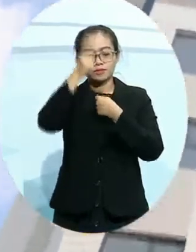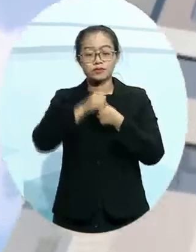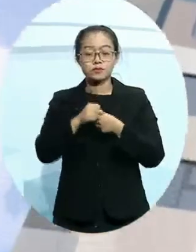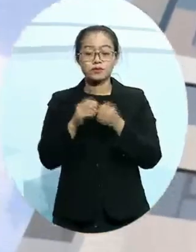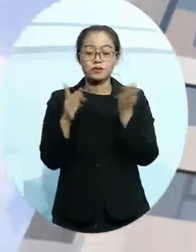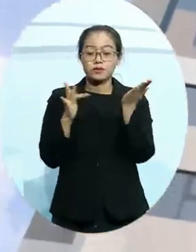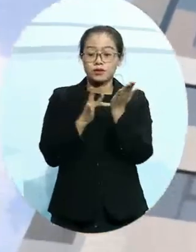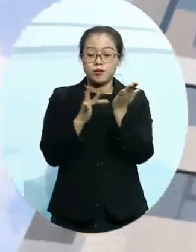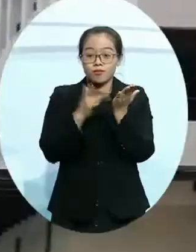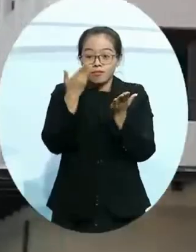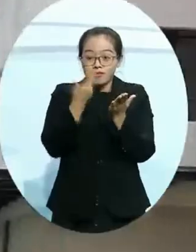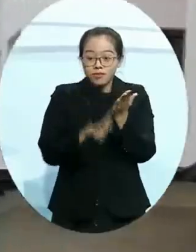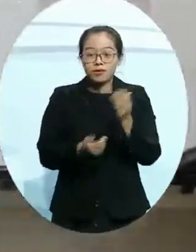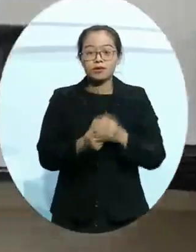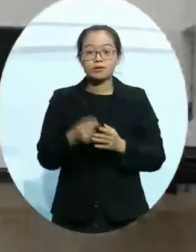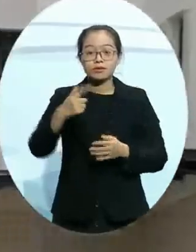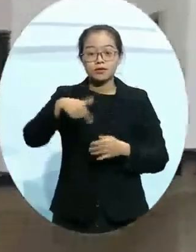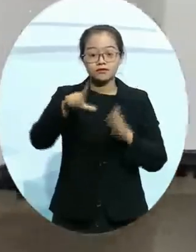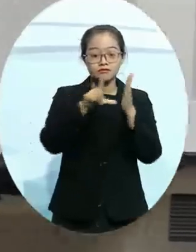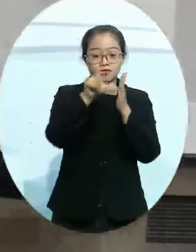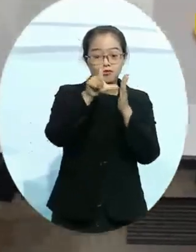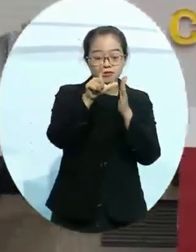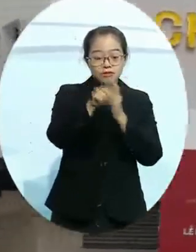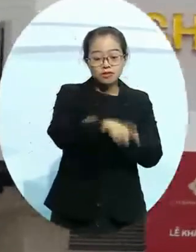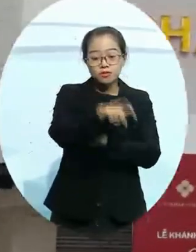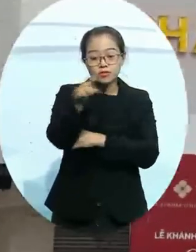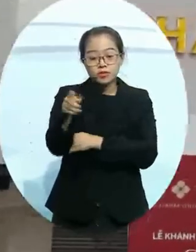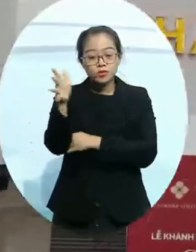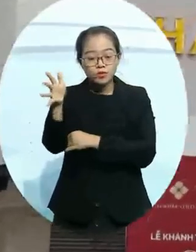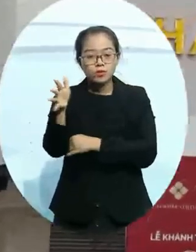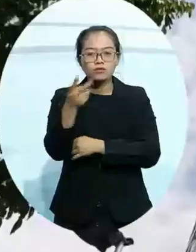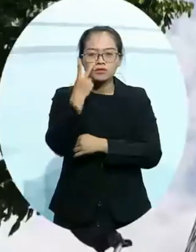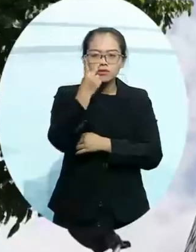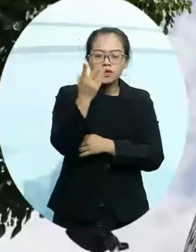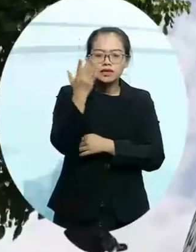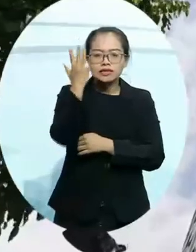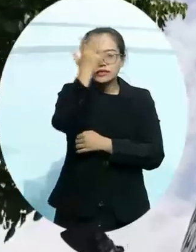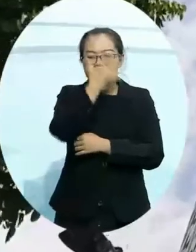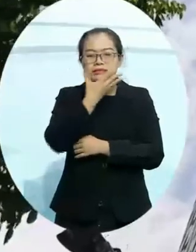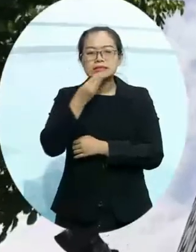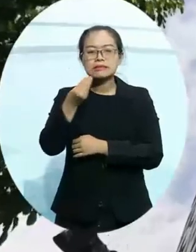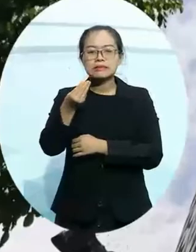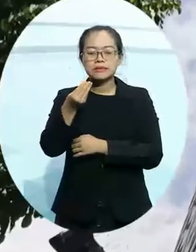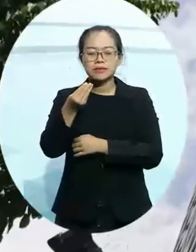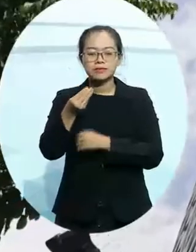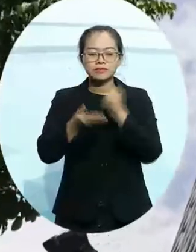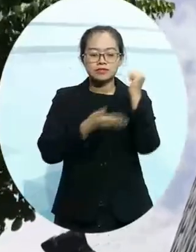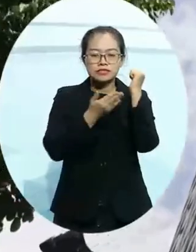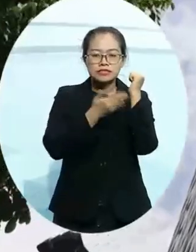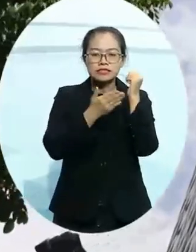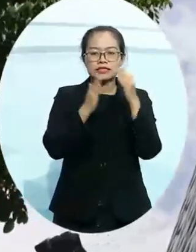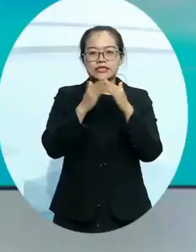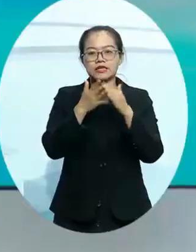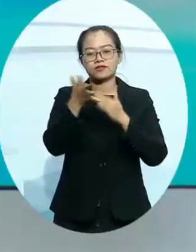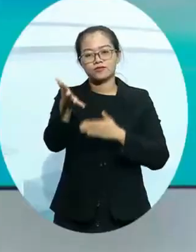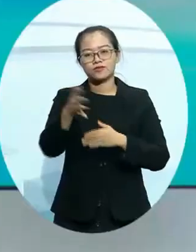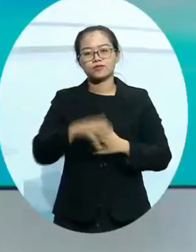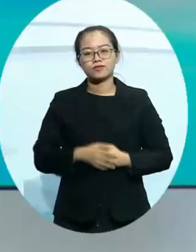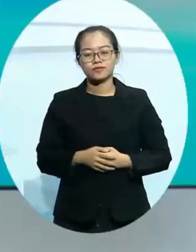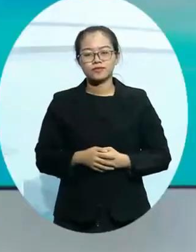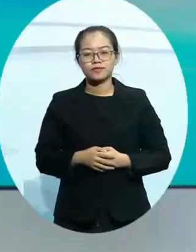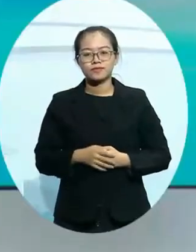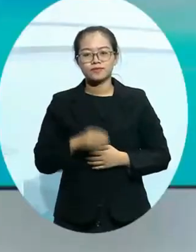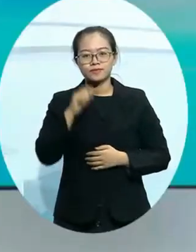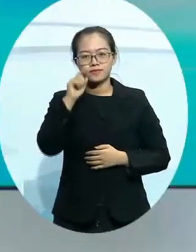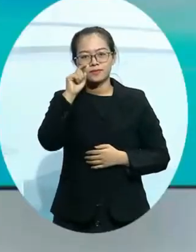đại nhằm tối ưu hóa chất lượng công trình, đề cao tính thẩm mỹ và công năng căn hộ, kiến tạo nơi an cư lạc nghiệp.